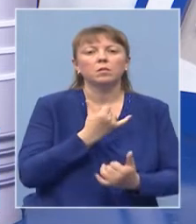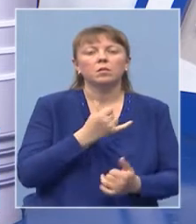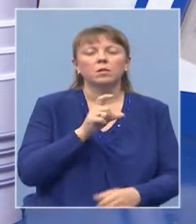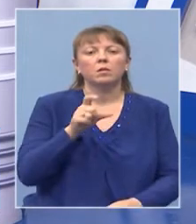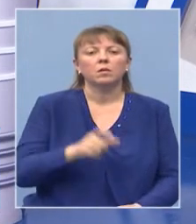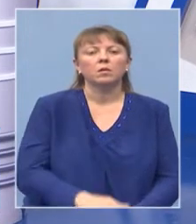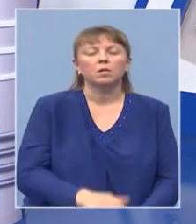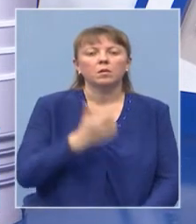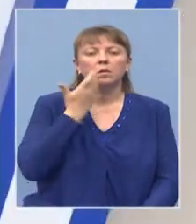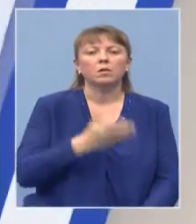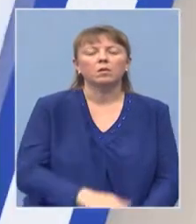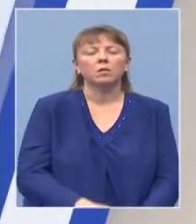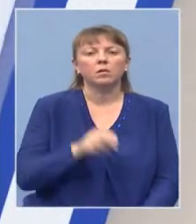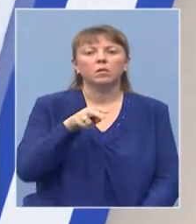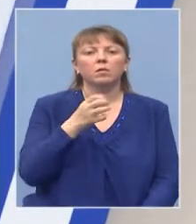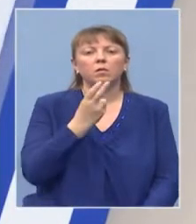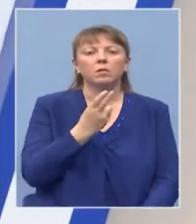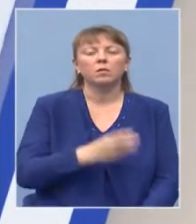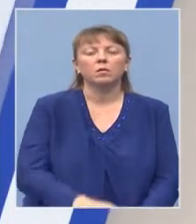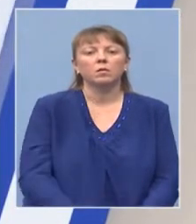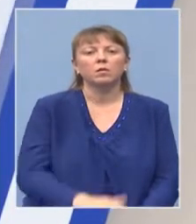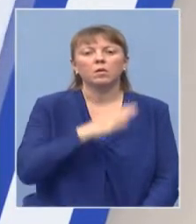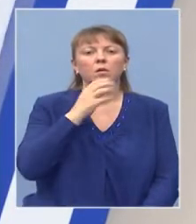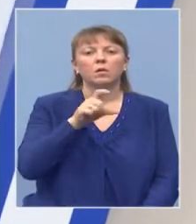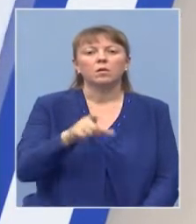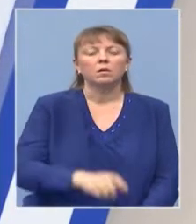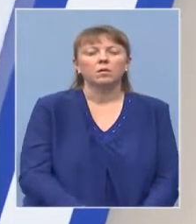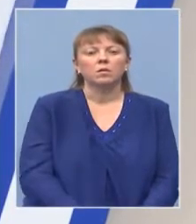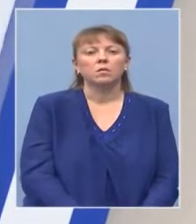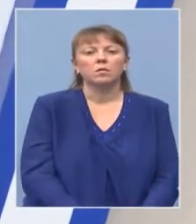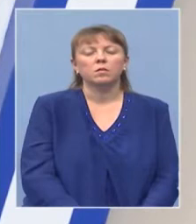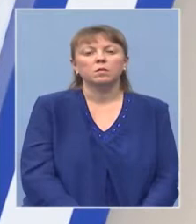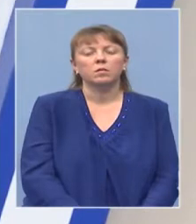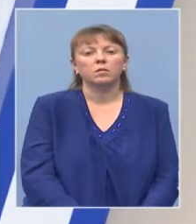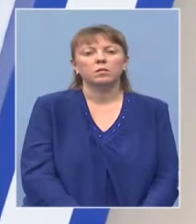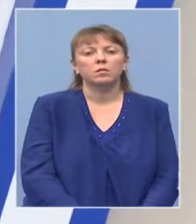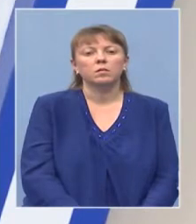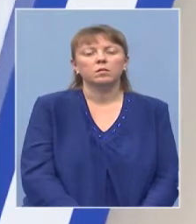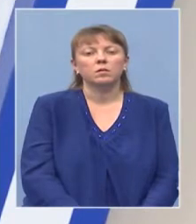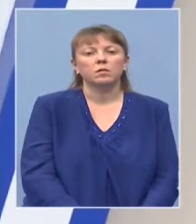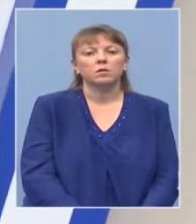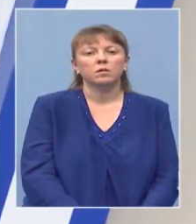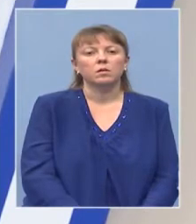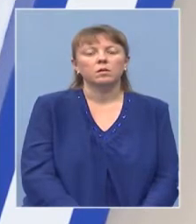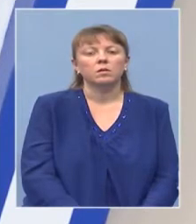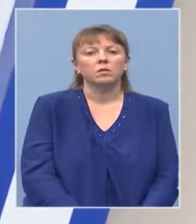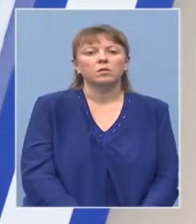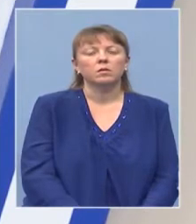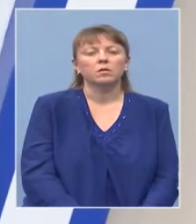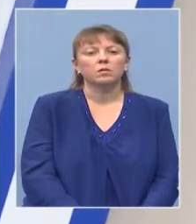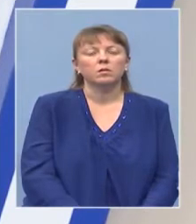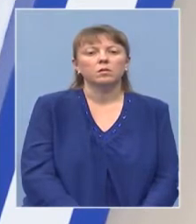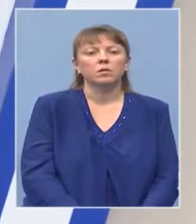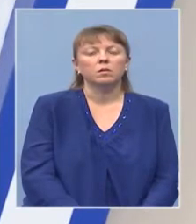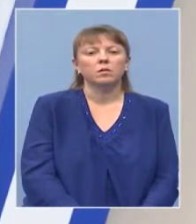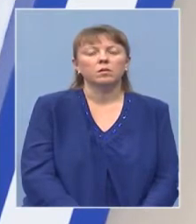равно, когда, допустим, ты заходишь в ЦОН, там много людей все равно. И там есть очереди.